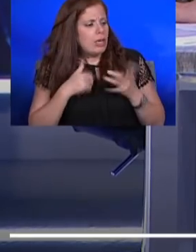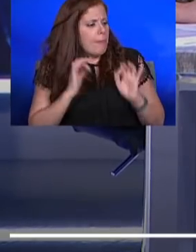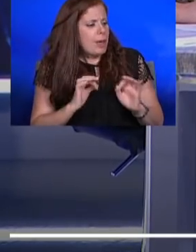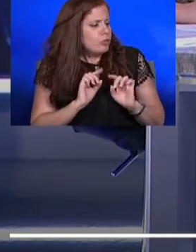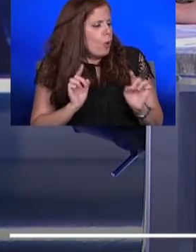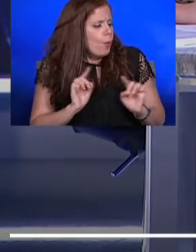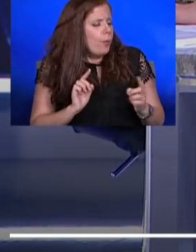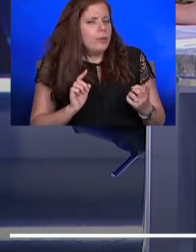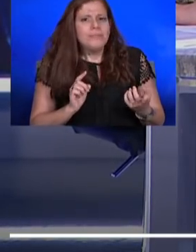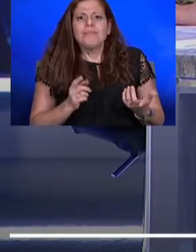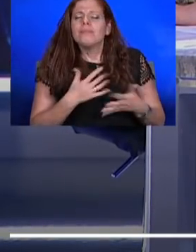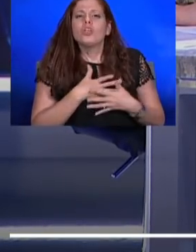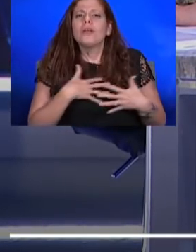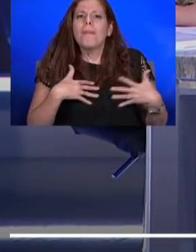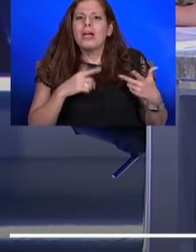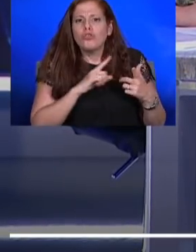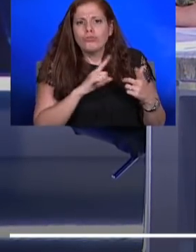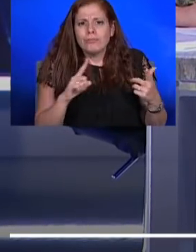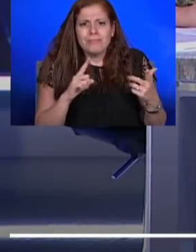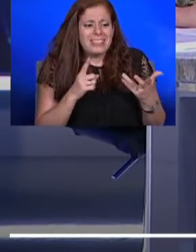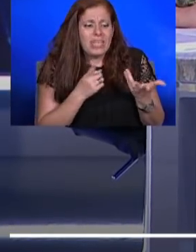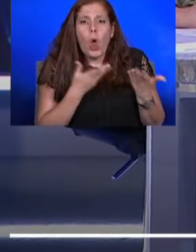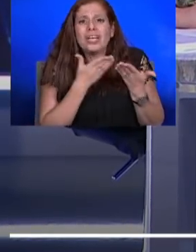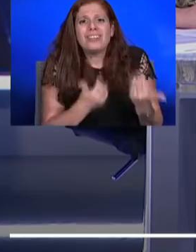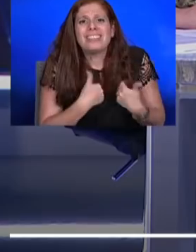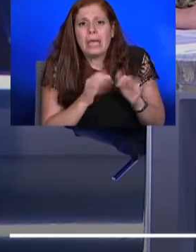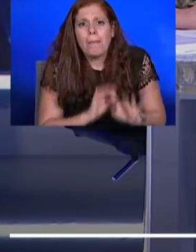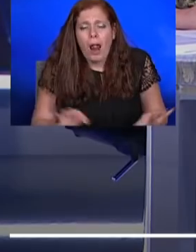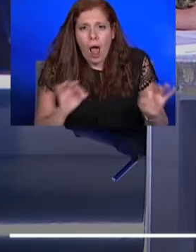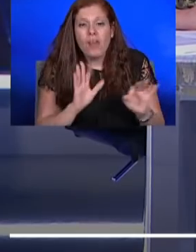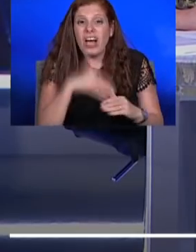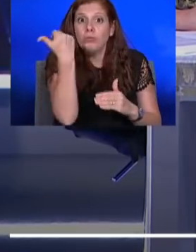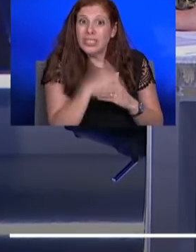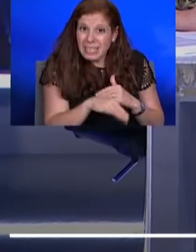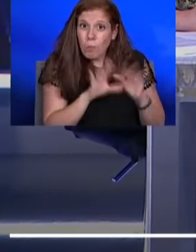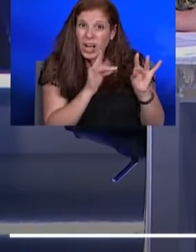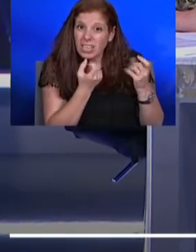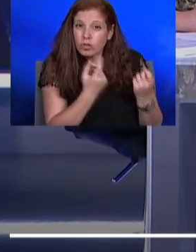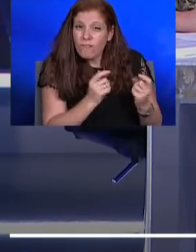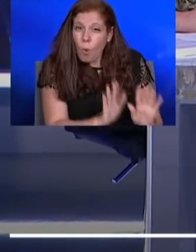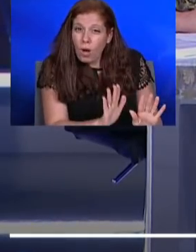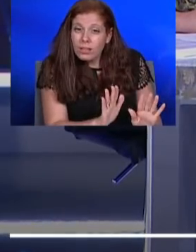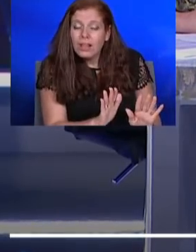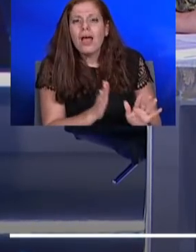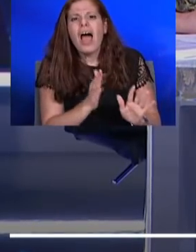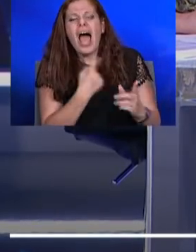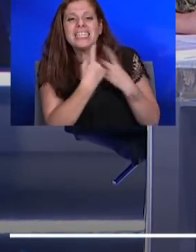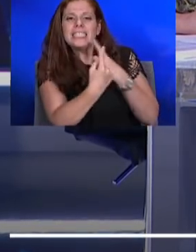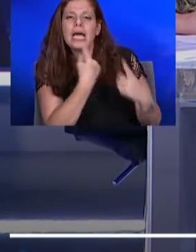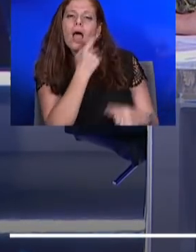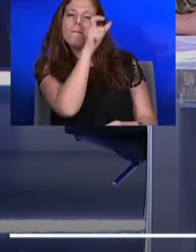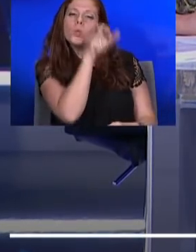שאני ממש לא בכיוון. וככה הרגשתי גם כשהסתיימו 10 שבועות. השיחה הזאת עם הדמות הזאת, הדמות